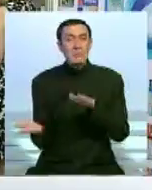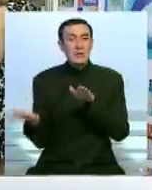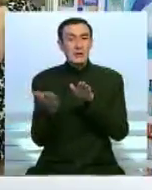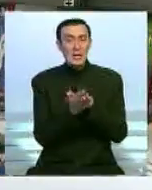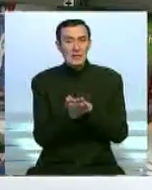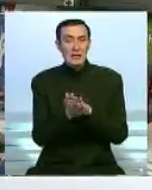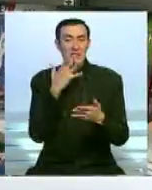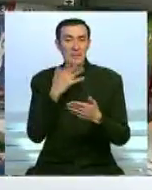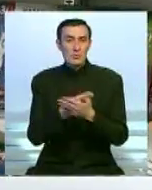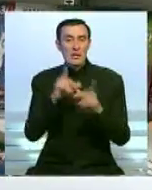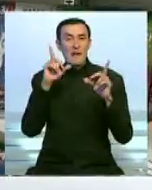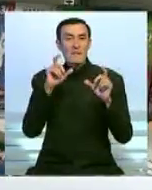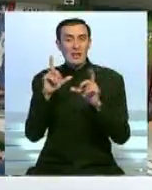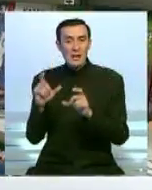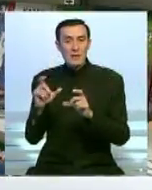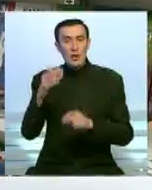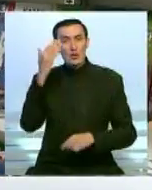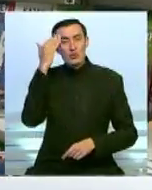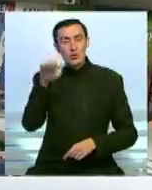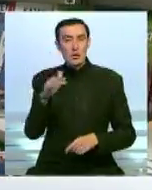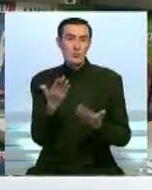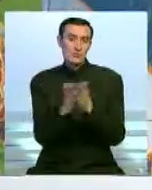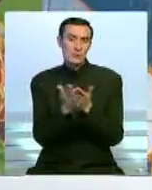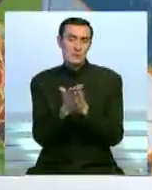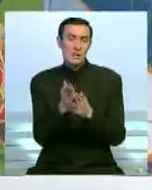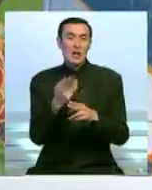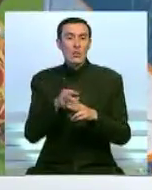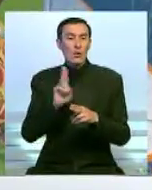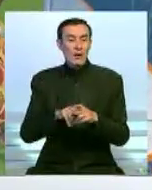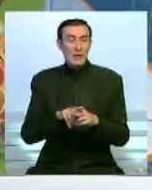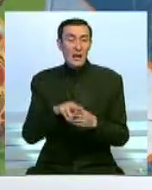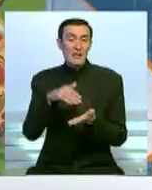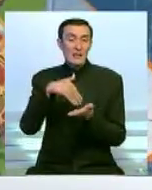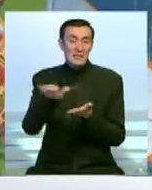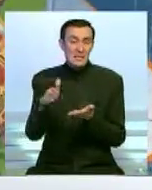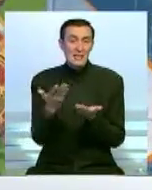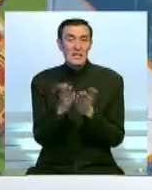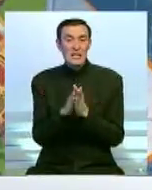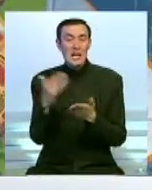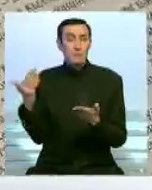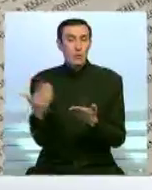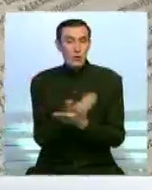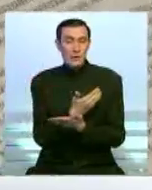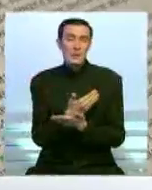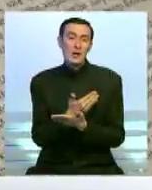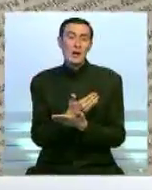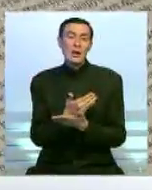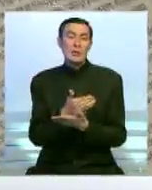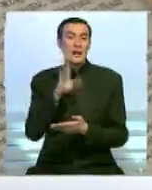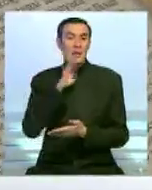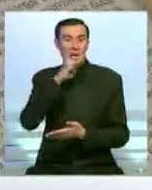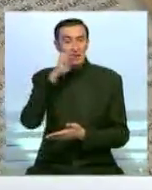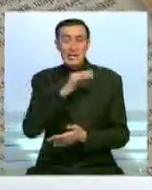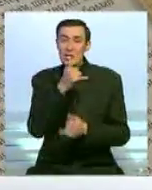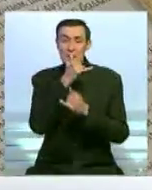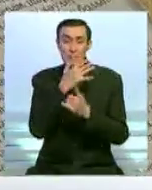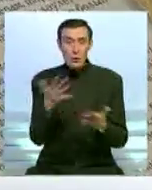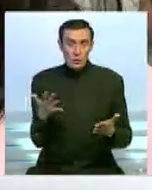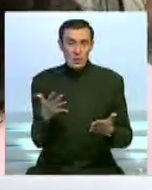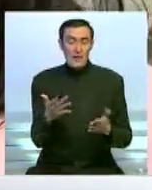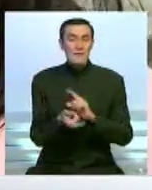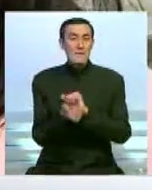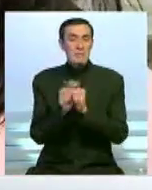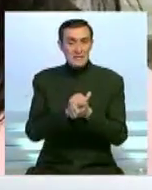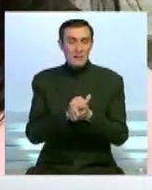прикладывали к своим постам фотографии чужих пособий. Так или иначе, отказаться от книг с обновленным содержанием родители не смогут.